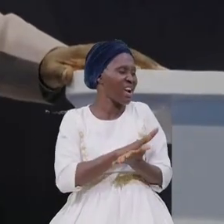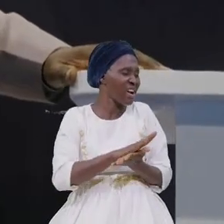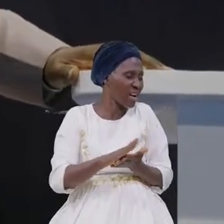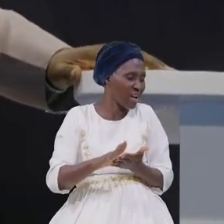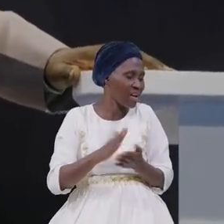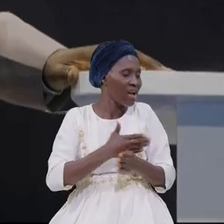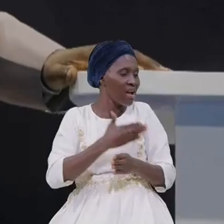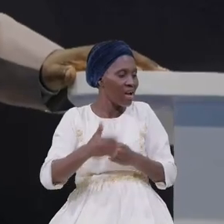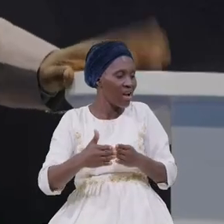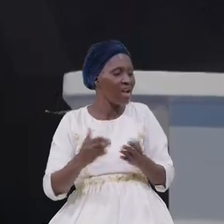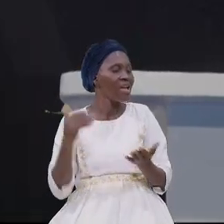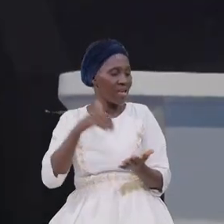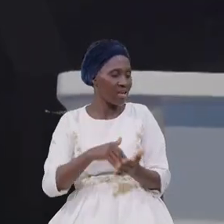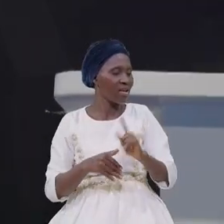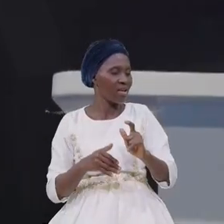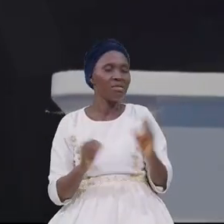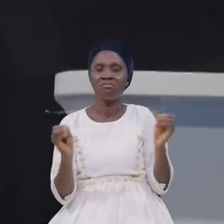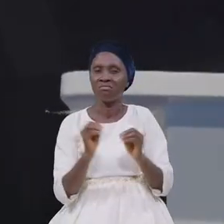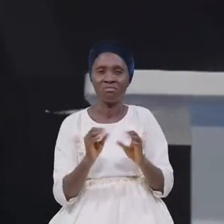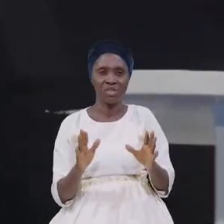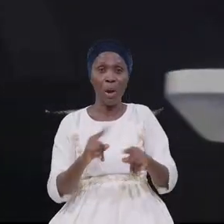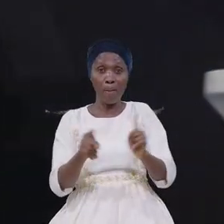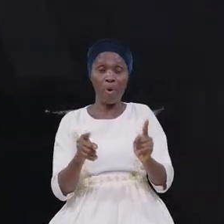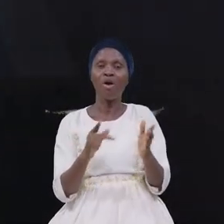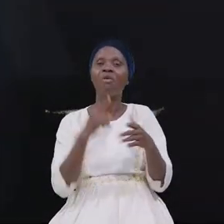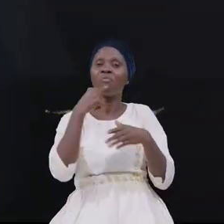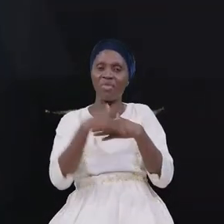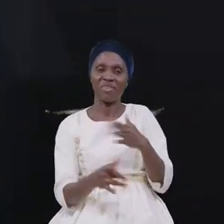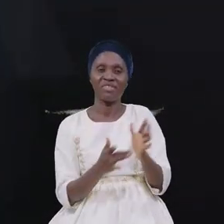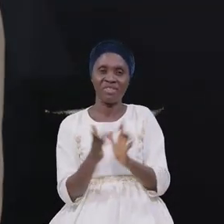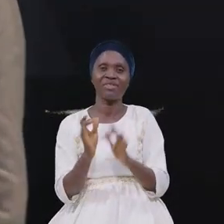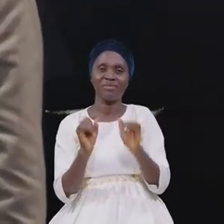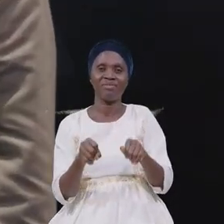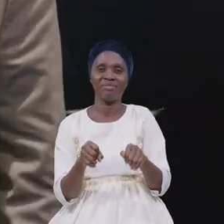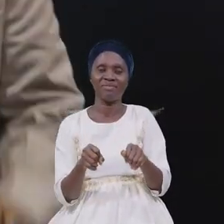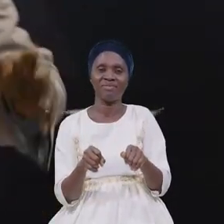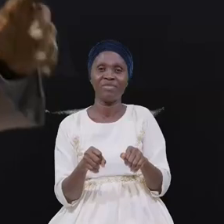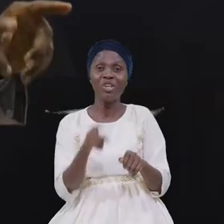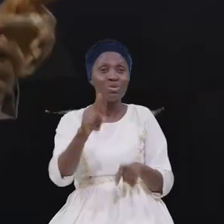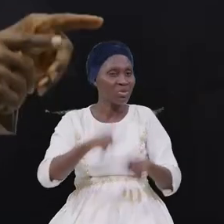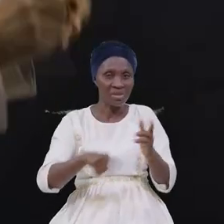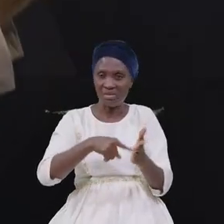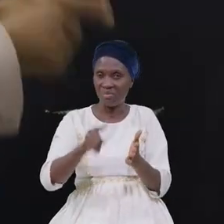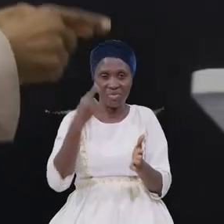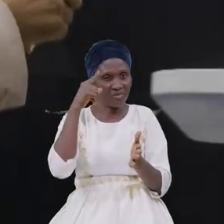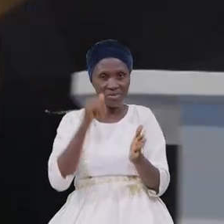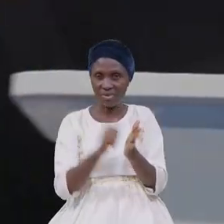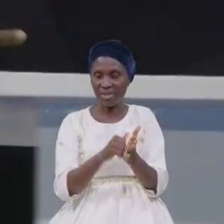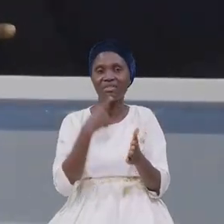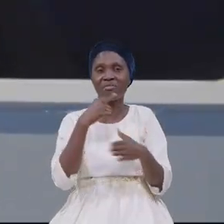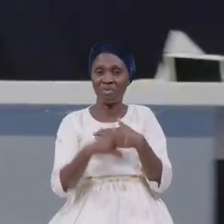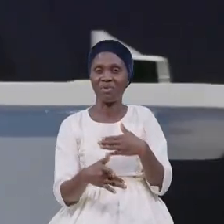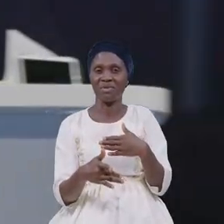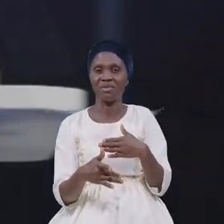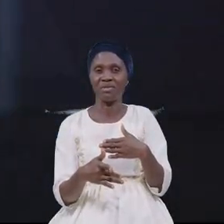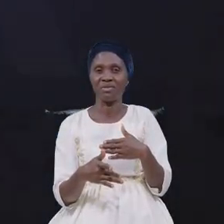rendre pur encore? Rien d'autre que le sang de Jésus. Et vous ne pouvez pas payer pour cela. Le